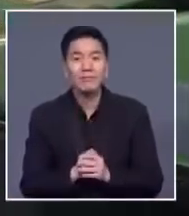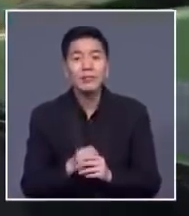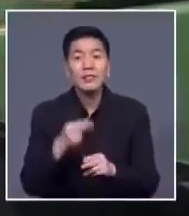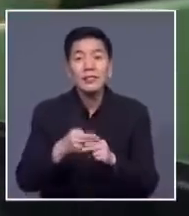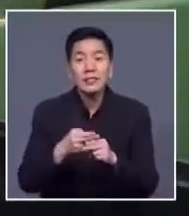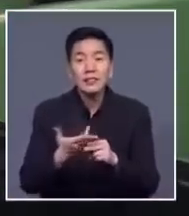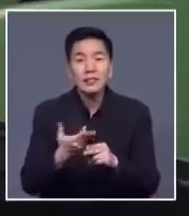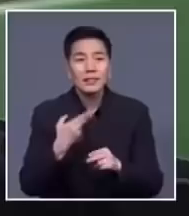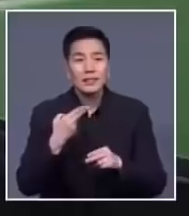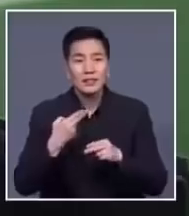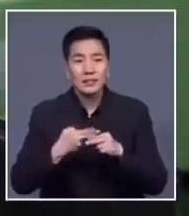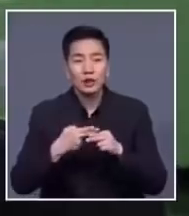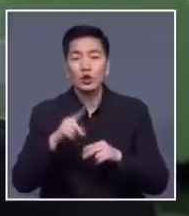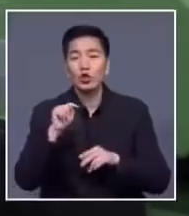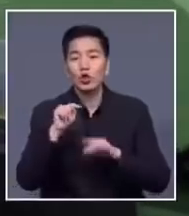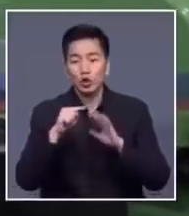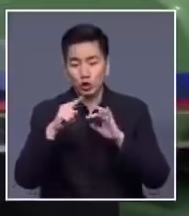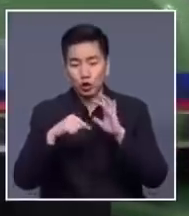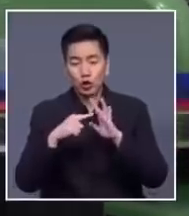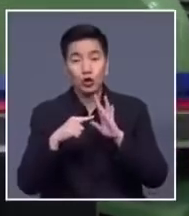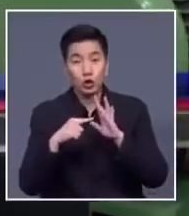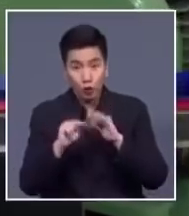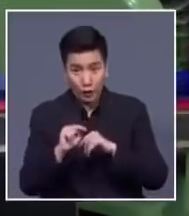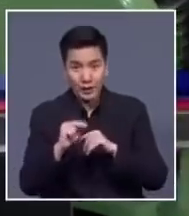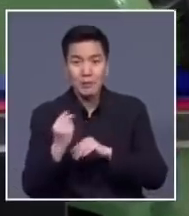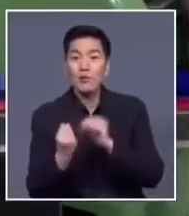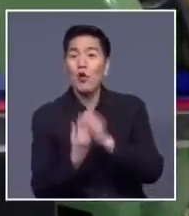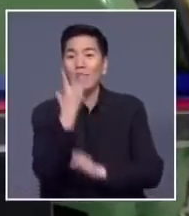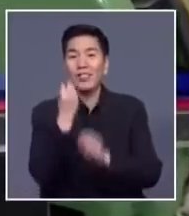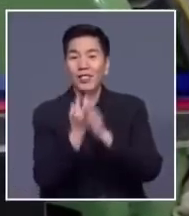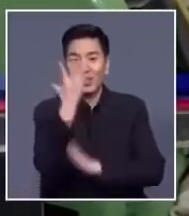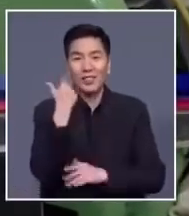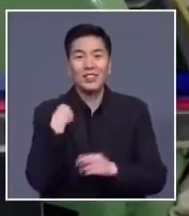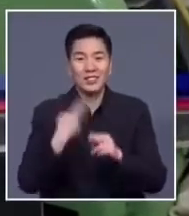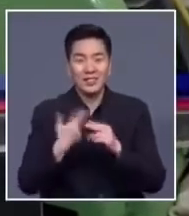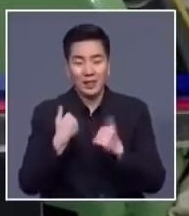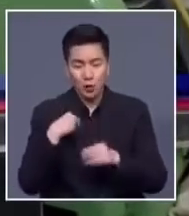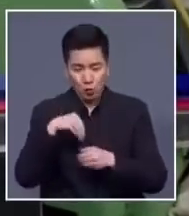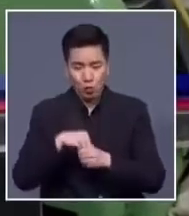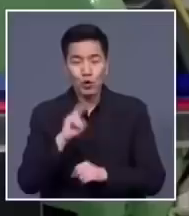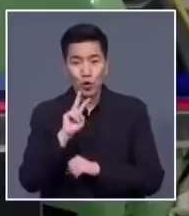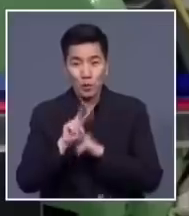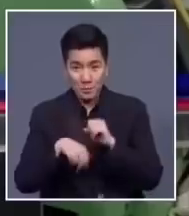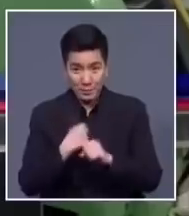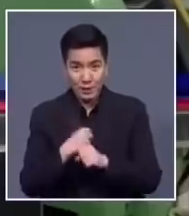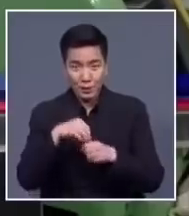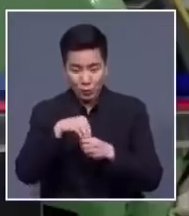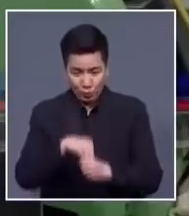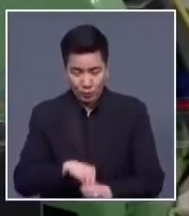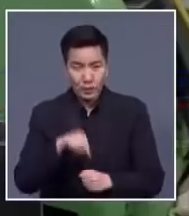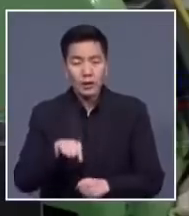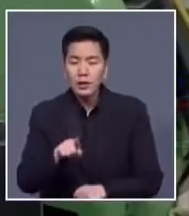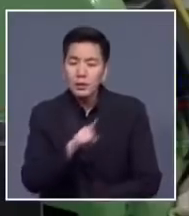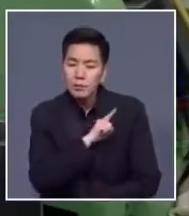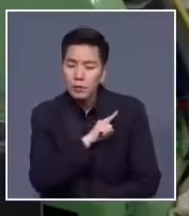ชื่ออะไรครับผม ชื่อต้นครับผม ครับต้นมาทำงานที่นี่นานยังครับ ก็ได้2ปีแล้วครับ 2ปีแล้วเล่าให้ฟังหน่อยครับหน้